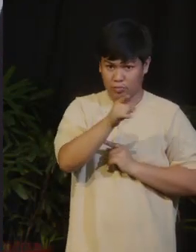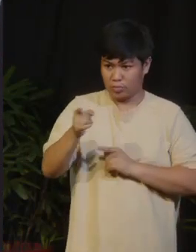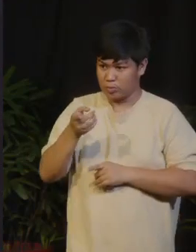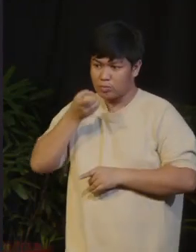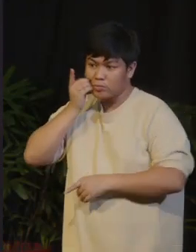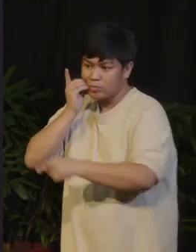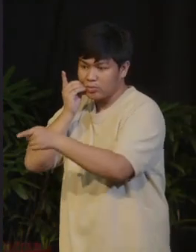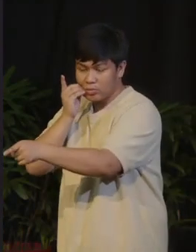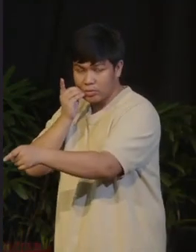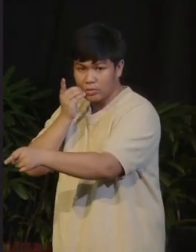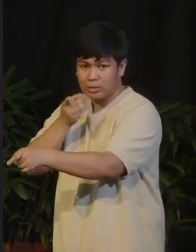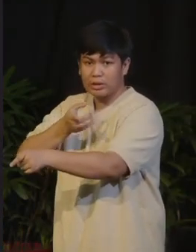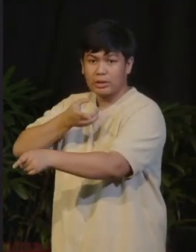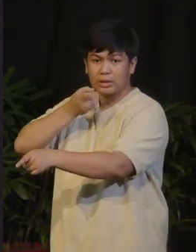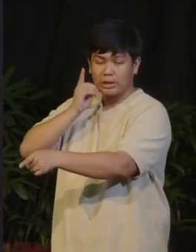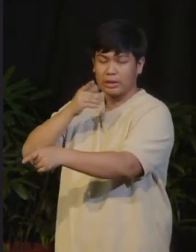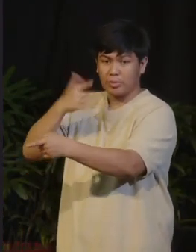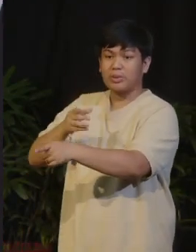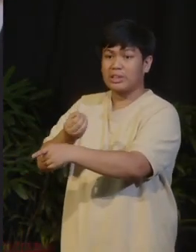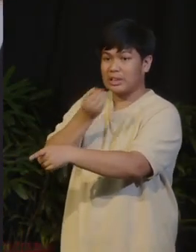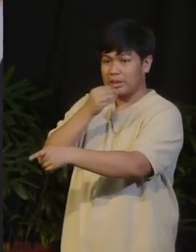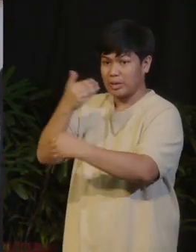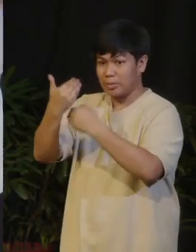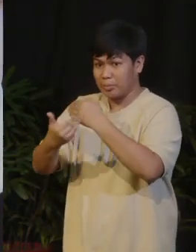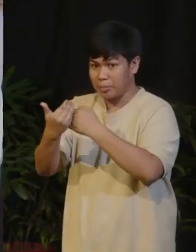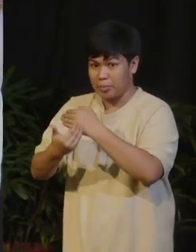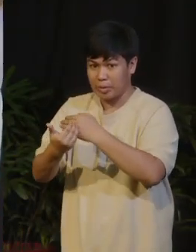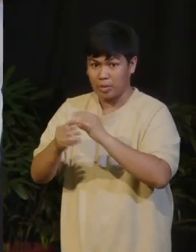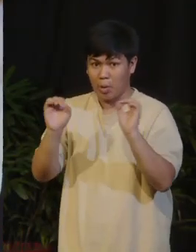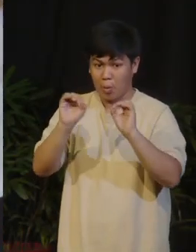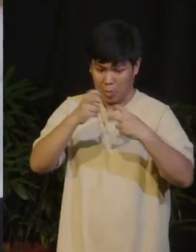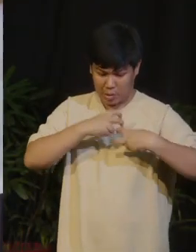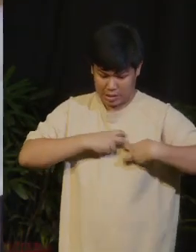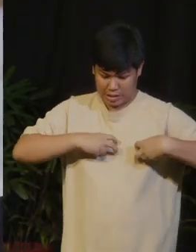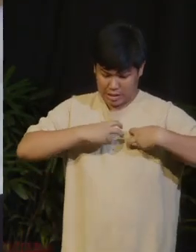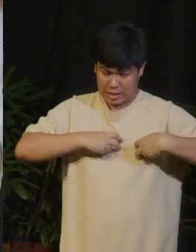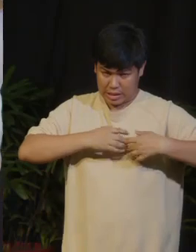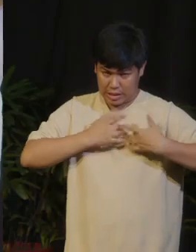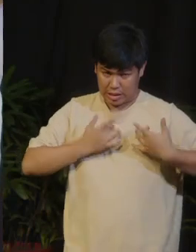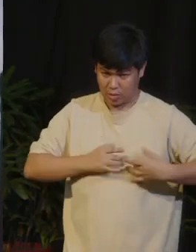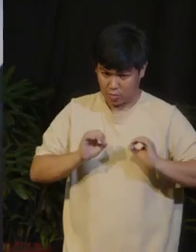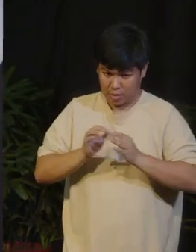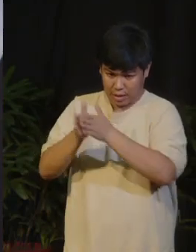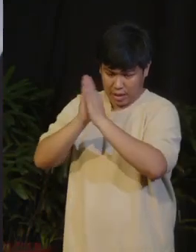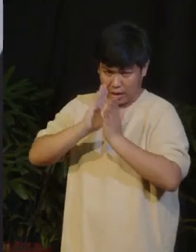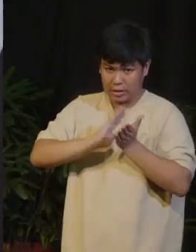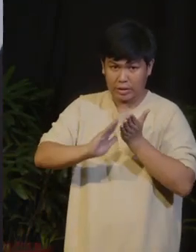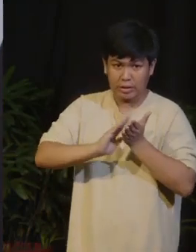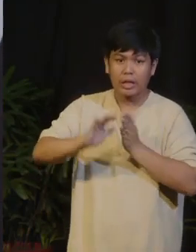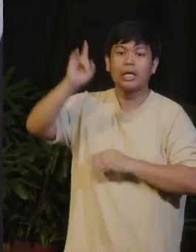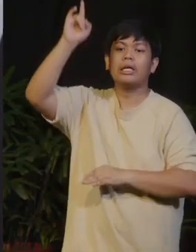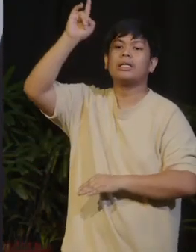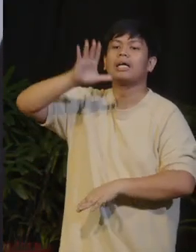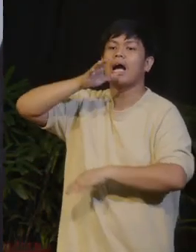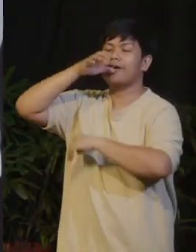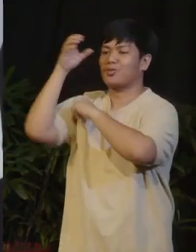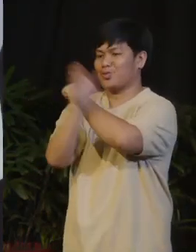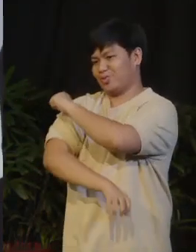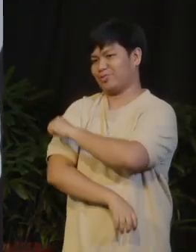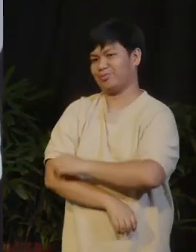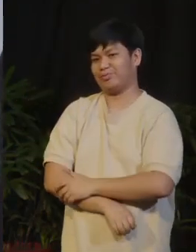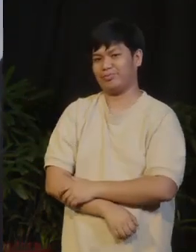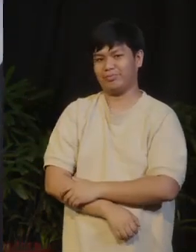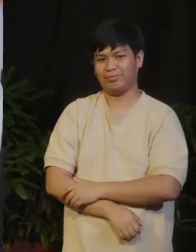drinks without discerning the body, eats and drinks judgment on himself." Meron